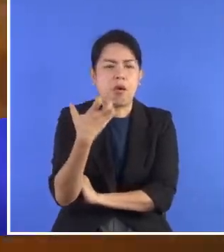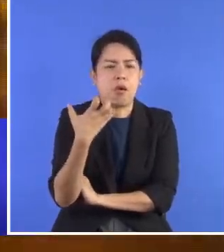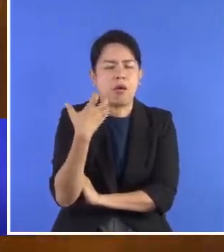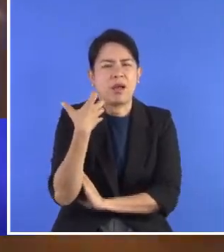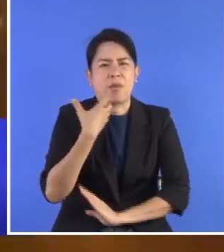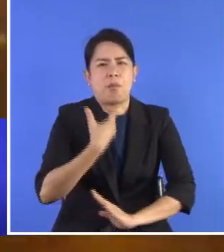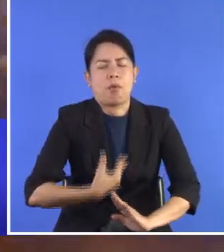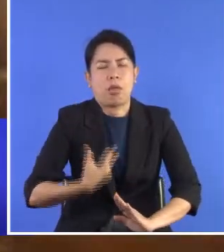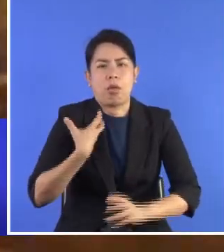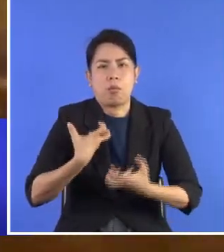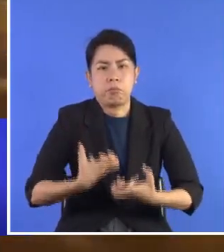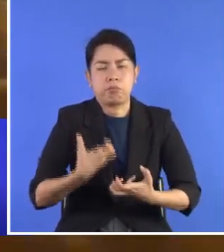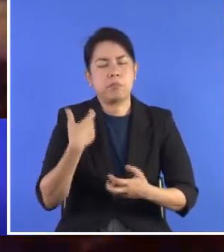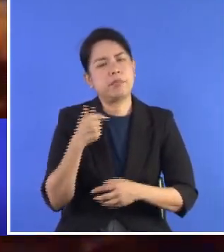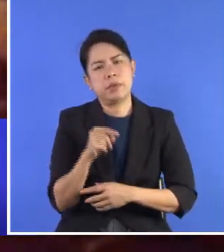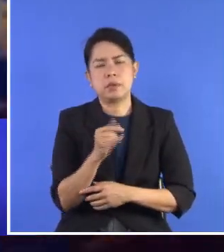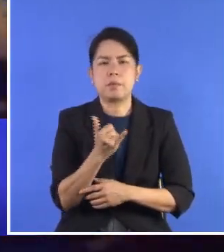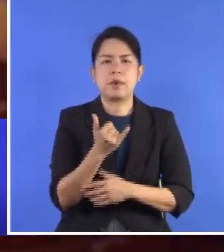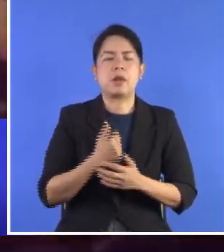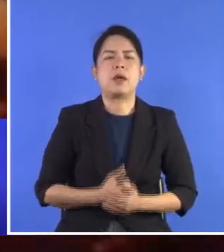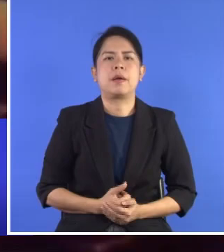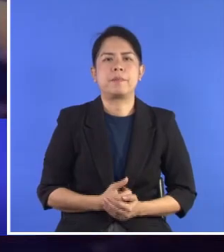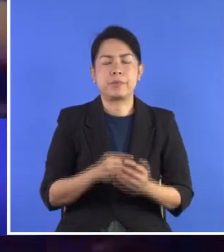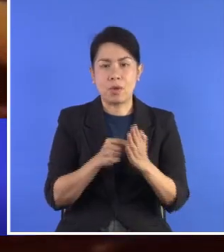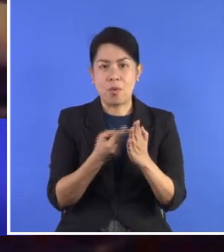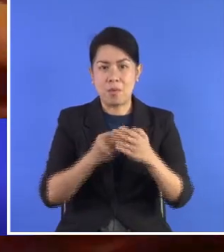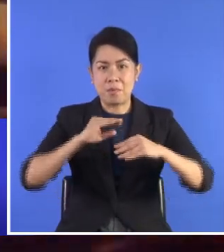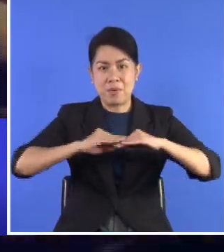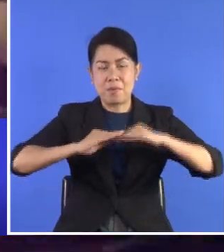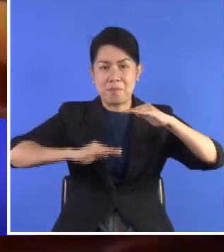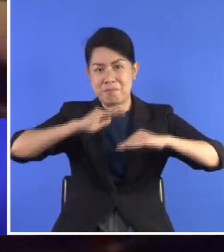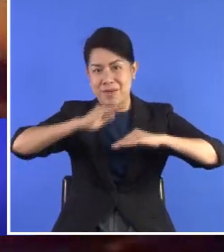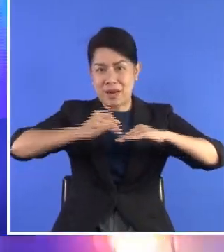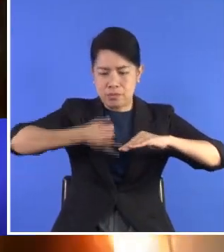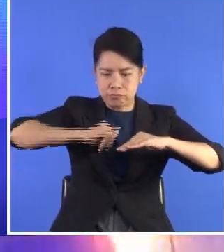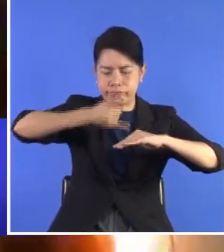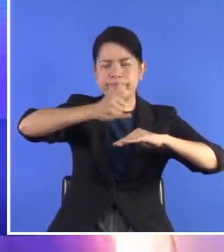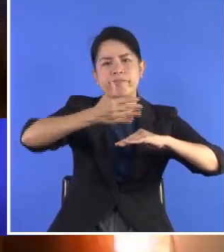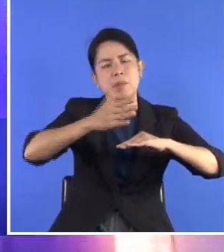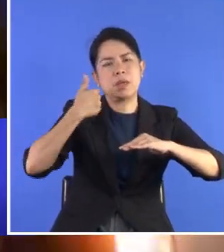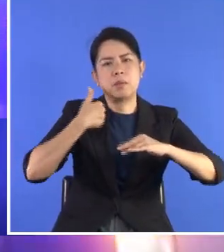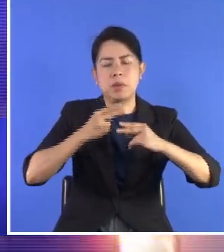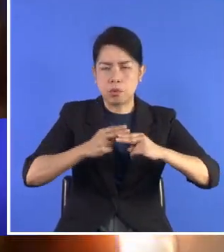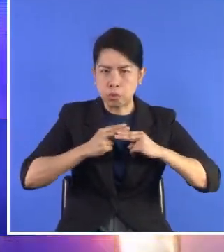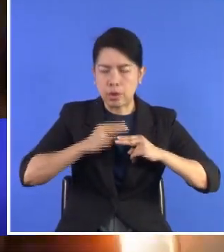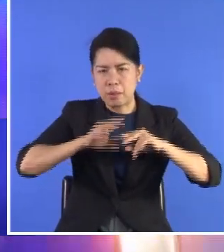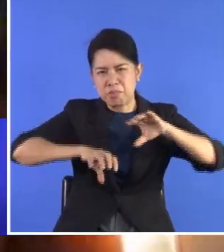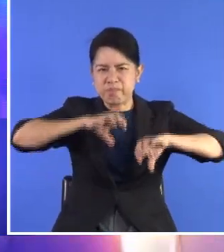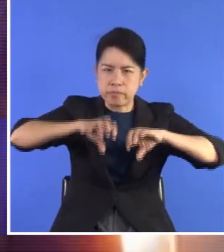ไปทั้งตัวอันนี้เป็นการคาดการณ์จากทางหัวหน้างานนะคะแต่เบื้องต้นก็ส่งผู้ป่วยไปโรงพยาบาลรักษากันต่อไปค่ะ